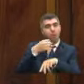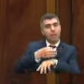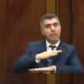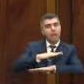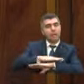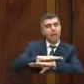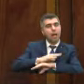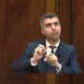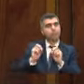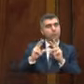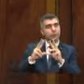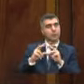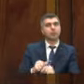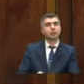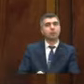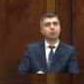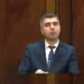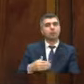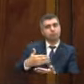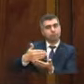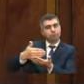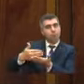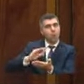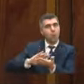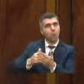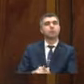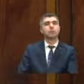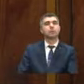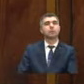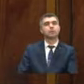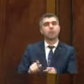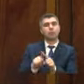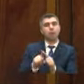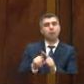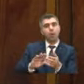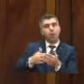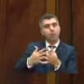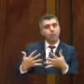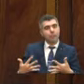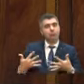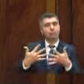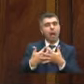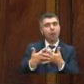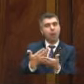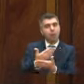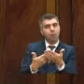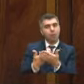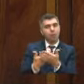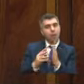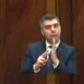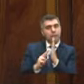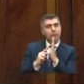محددة بطريقة منتظمة من خلال لوحة قيادة مشتركة تمكن من تتبع التقدم في